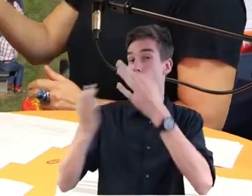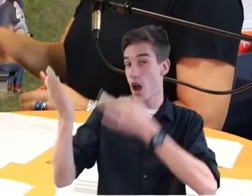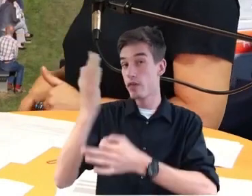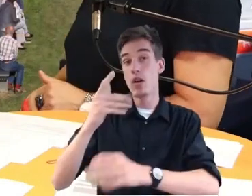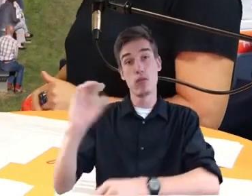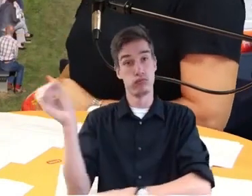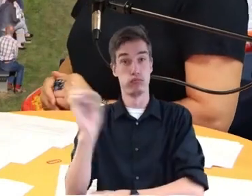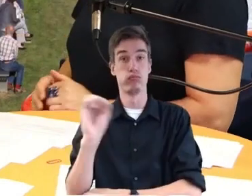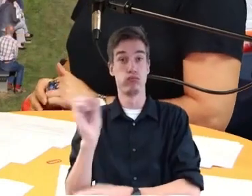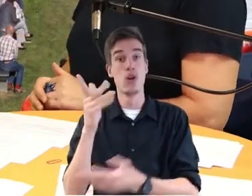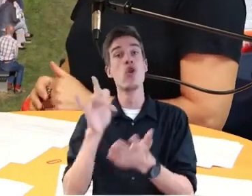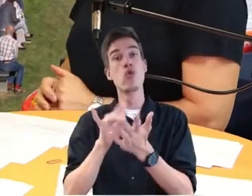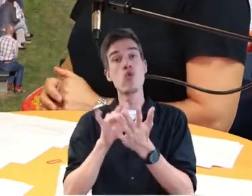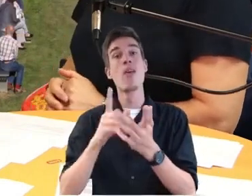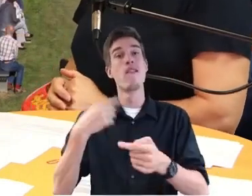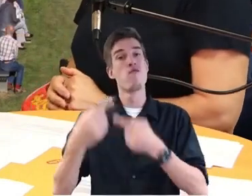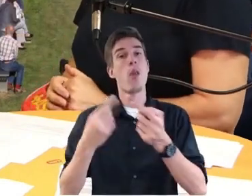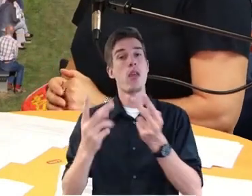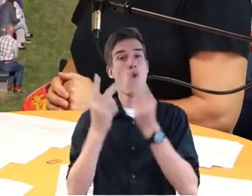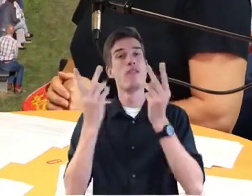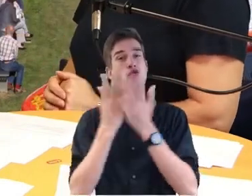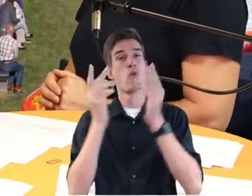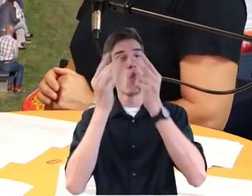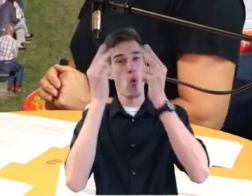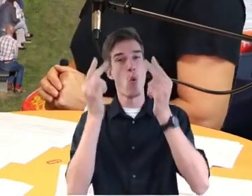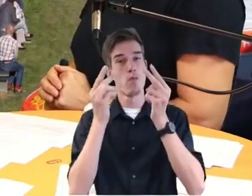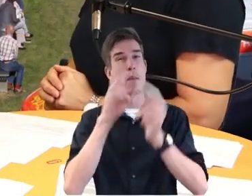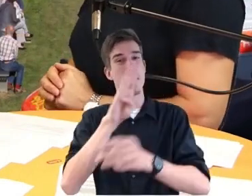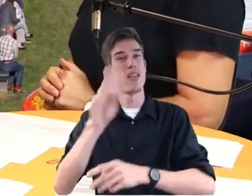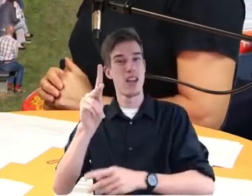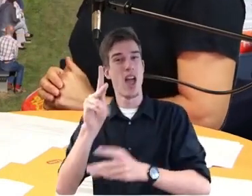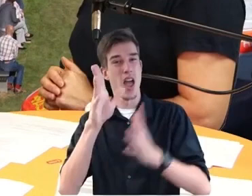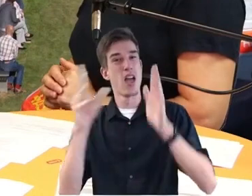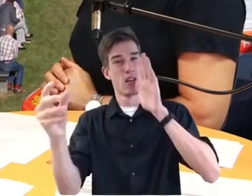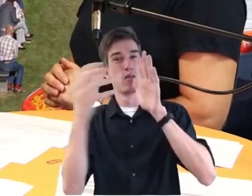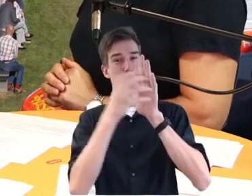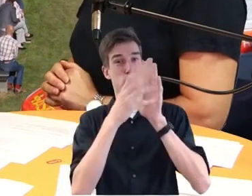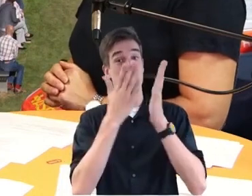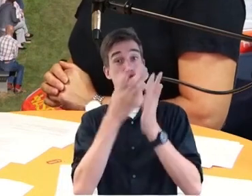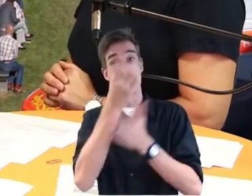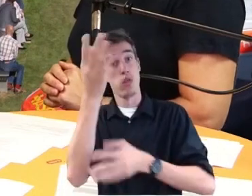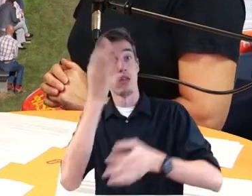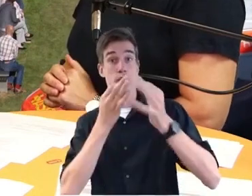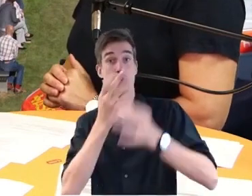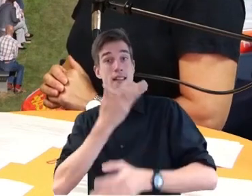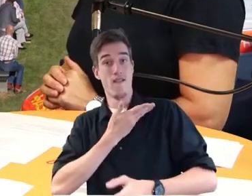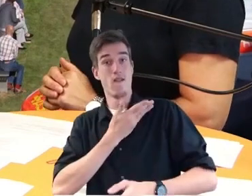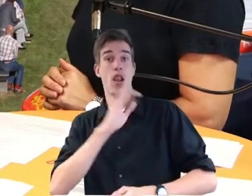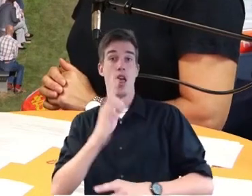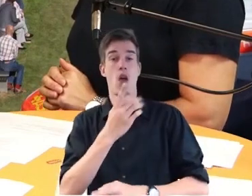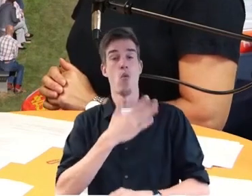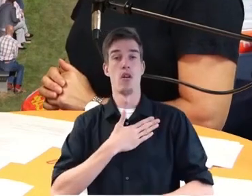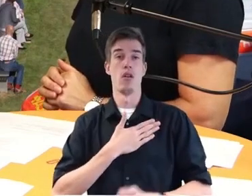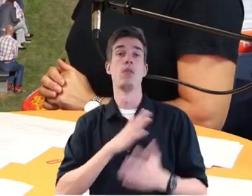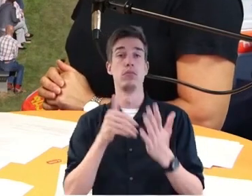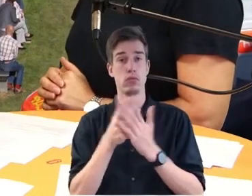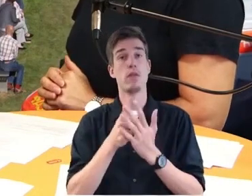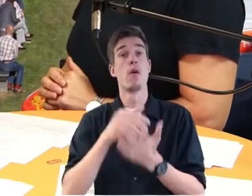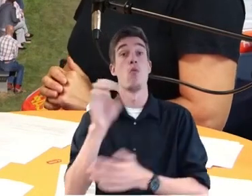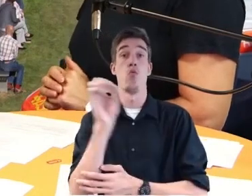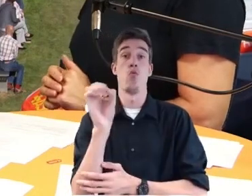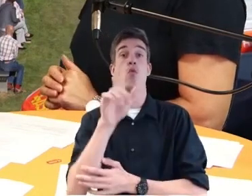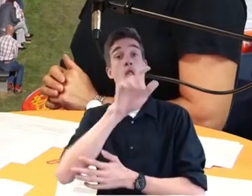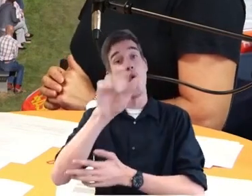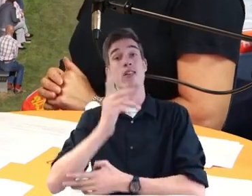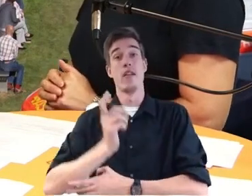diese vorläufige Veröffentlichung schon auf der Webseite des BBK ist. Und ich glaube, dass das ist auch sehr, sehr